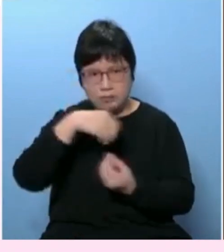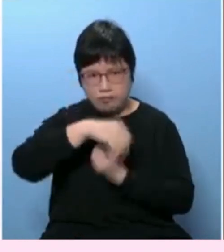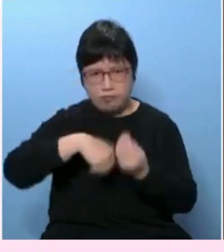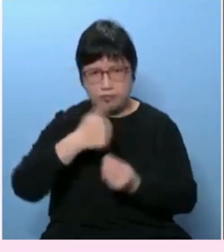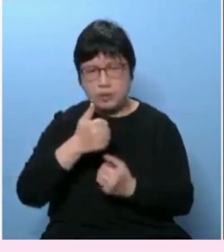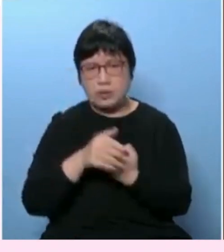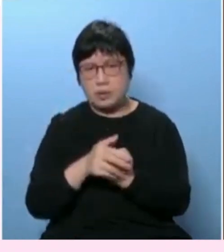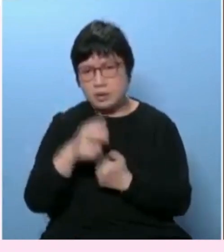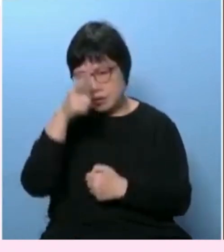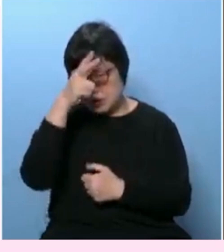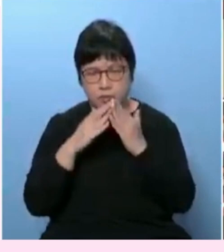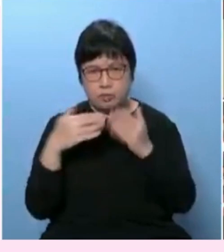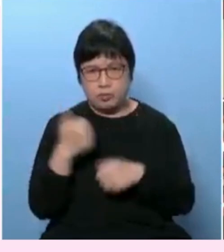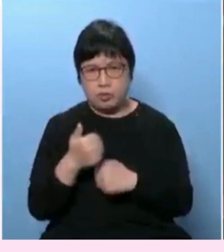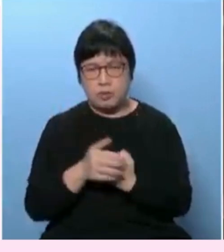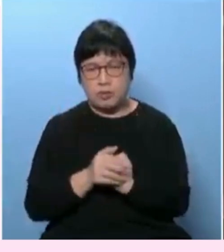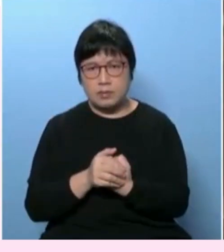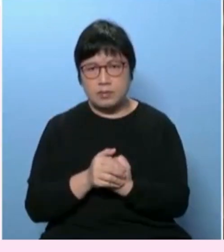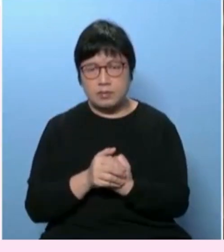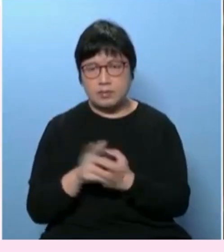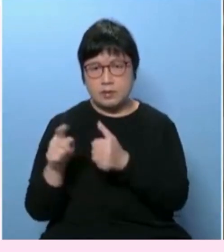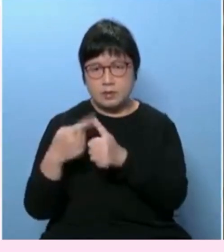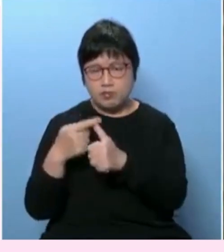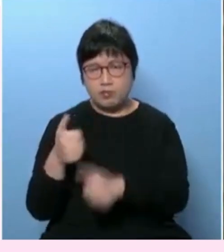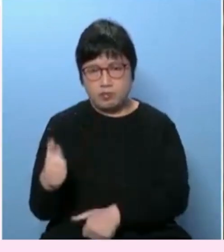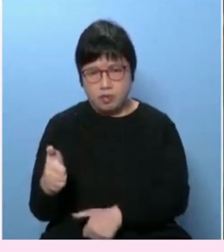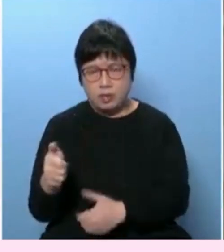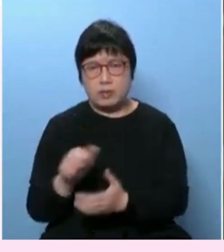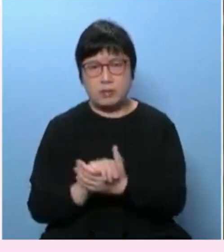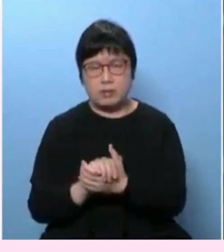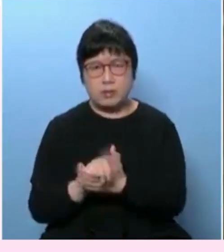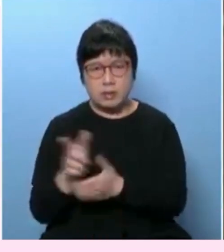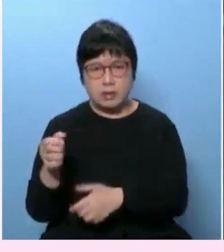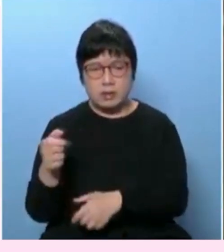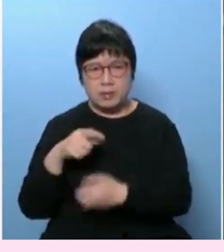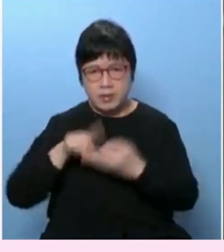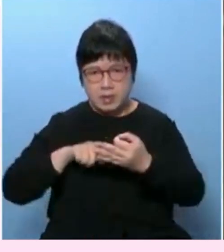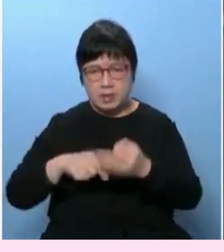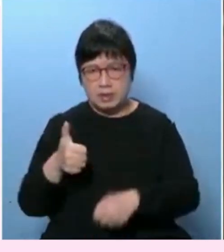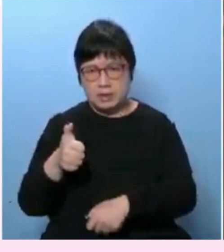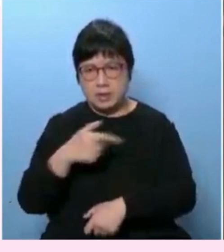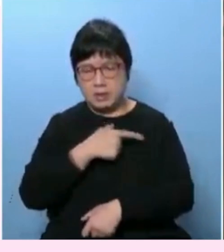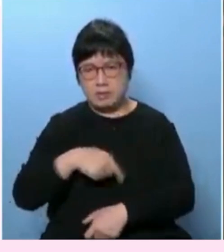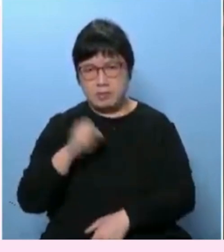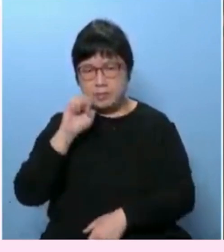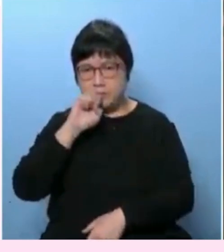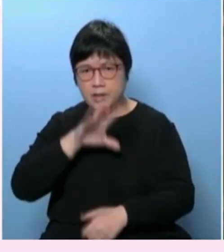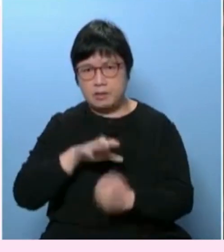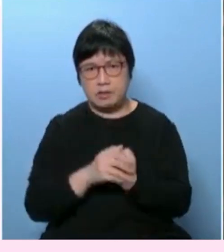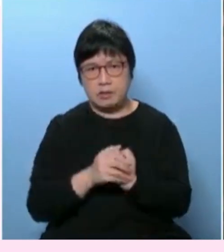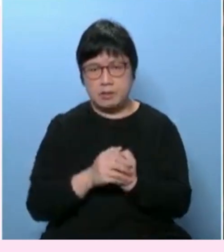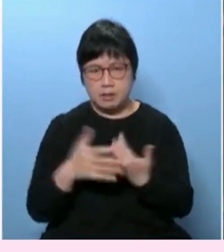事務及庫務局局長。 主席，首先很多謝謝議員提出這一項的口頭質詢，讓我們